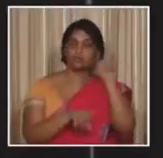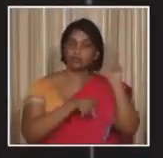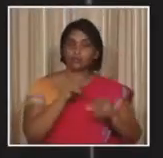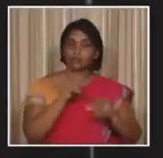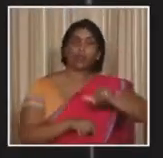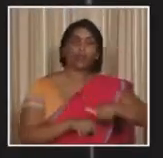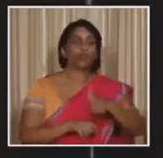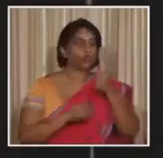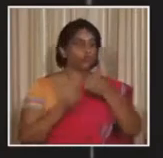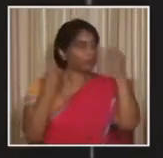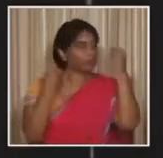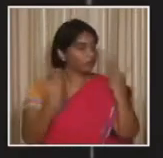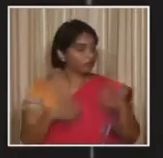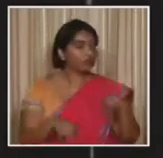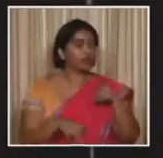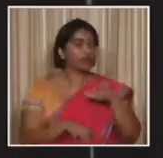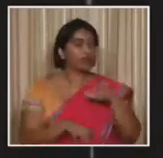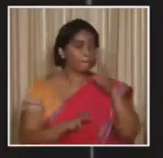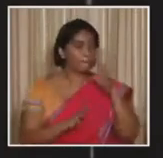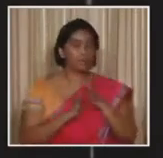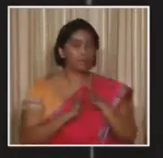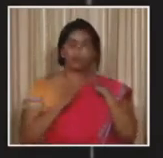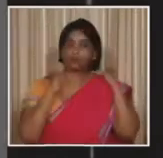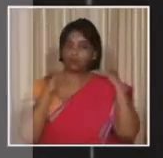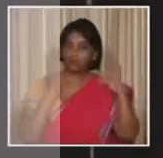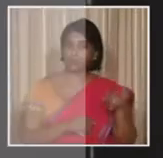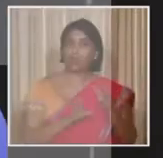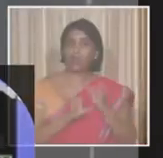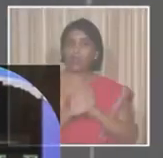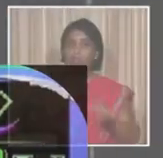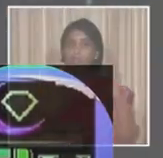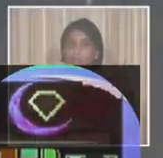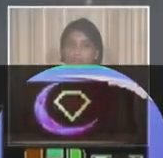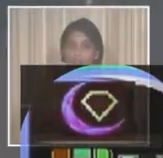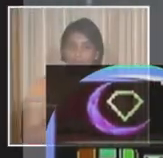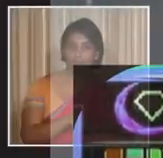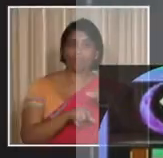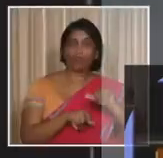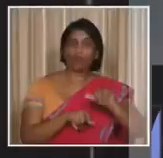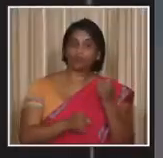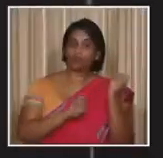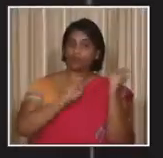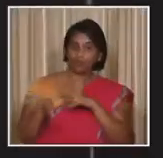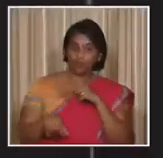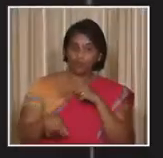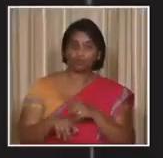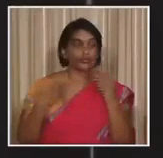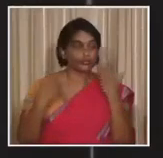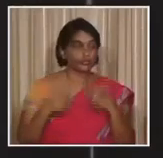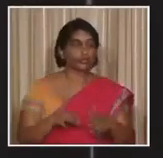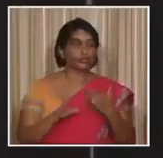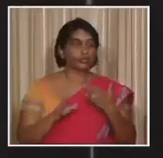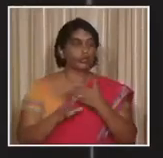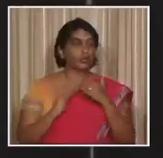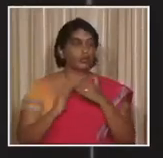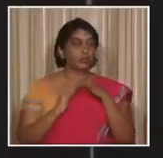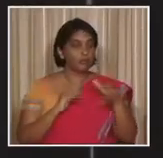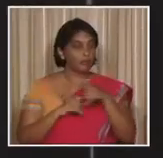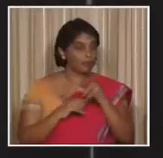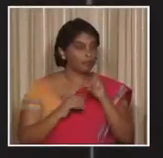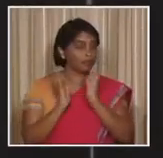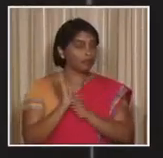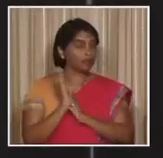දෙමළ ත්‍රස්තවාදීන්ට සම්බන්ධයව අපි පුනරුත්ථාපනය කළා. 500කට වඩා ළමා සිල්දාදු අපි